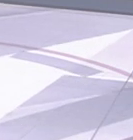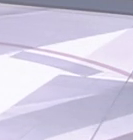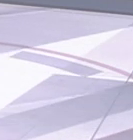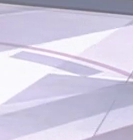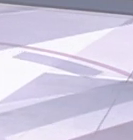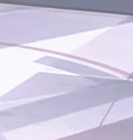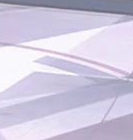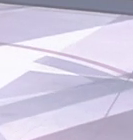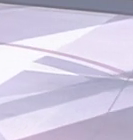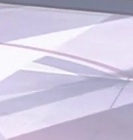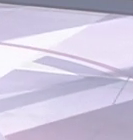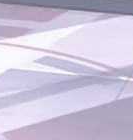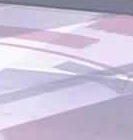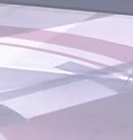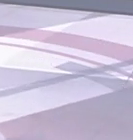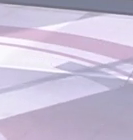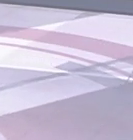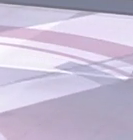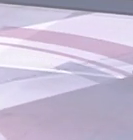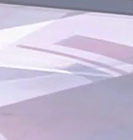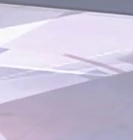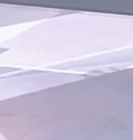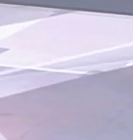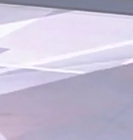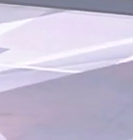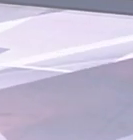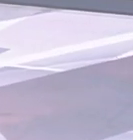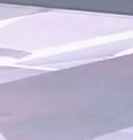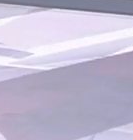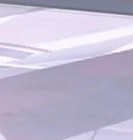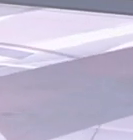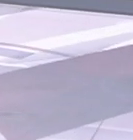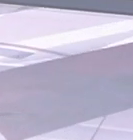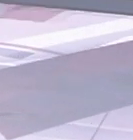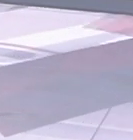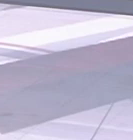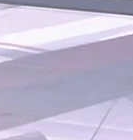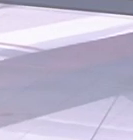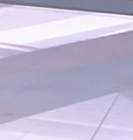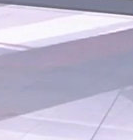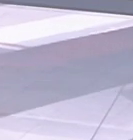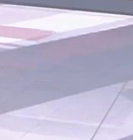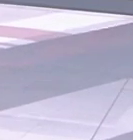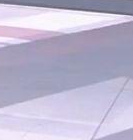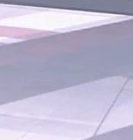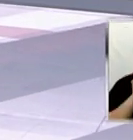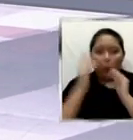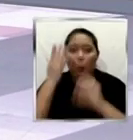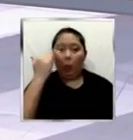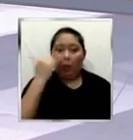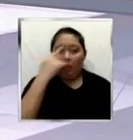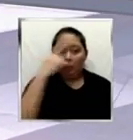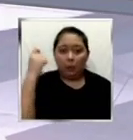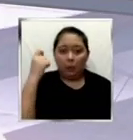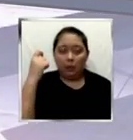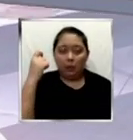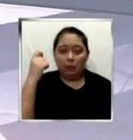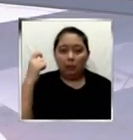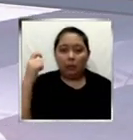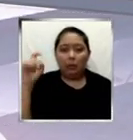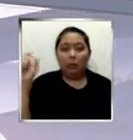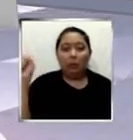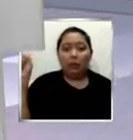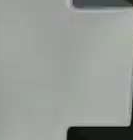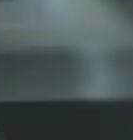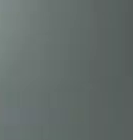Armed Forces of the Philippines ang pagkasawi ng 11 nilang sundalo sa isang engkwentro sa Abu Sayyaf sa Patikul Sulu.